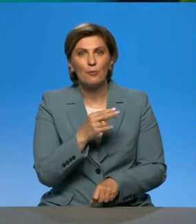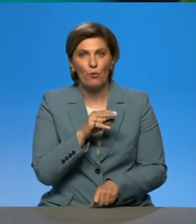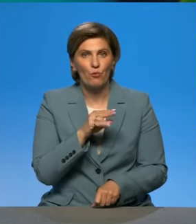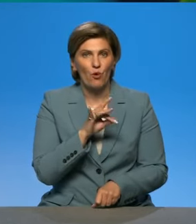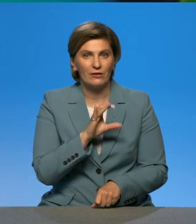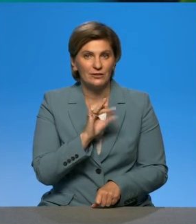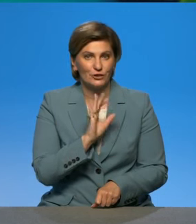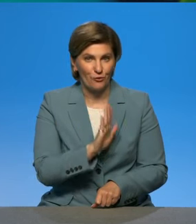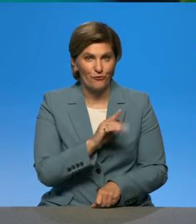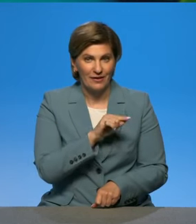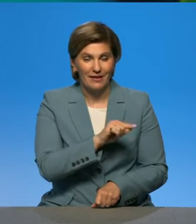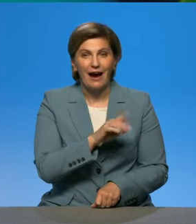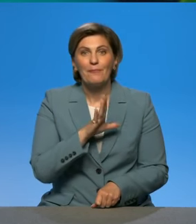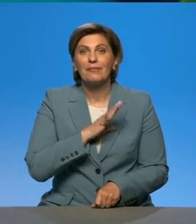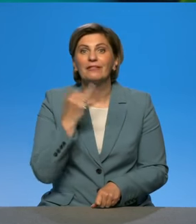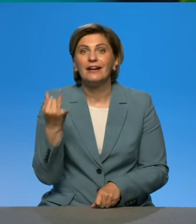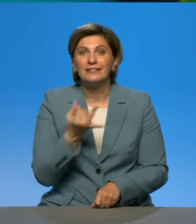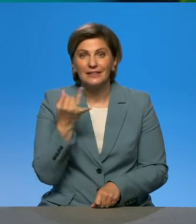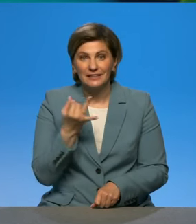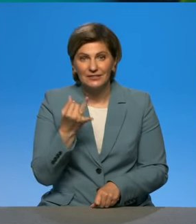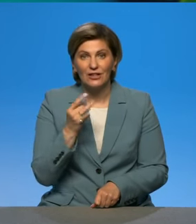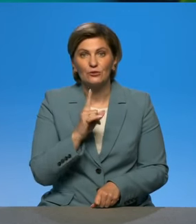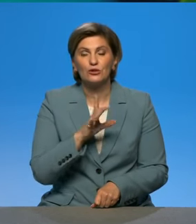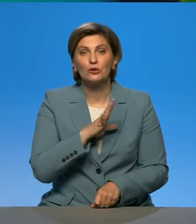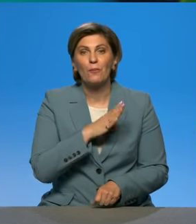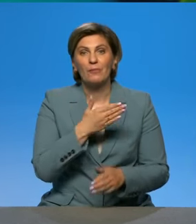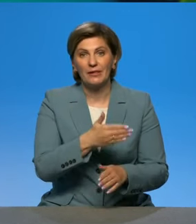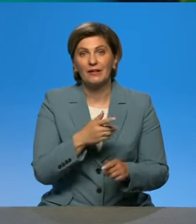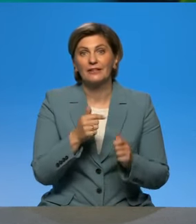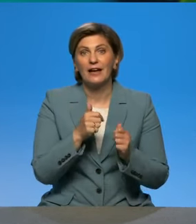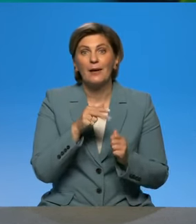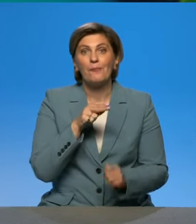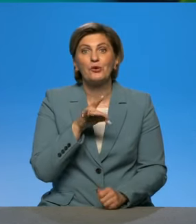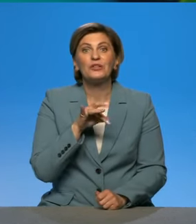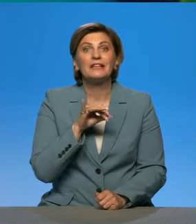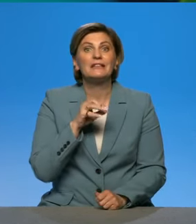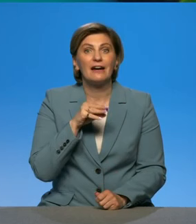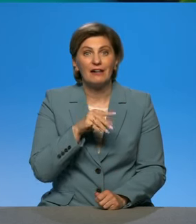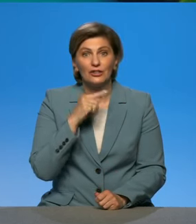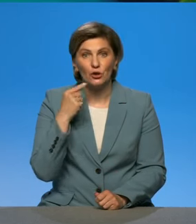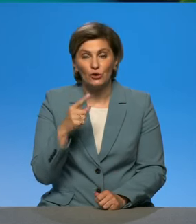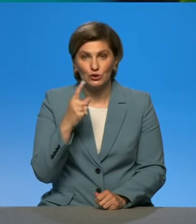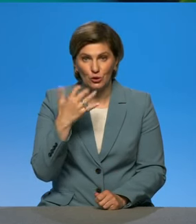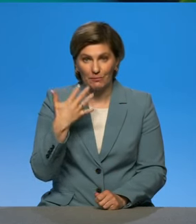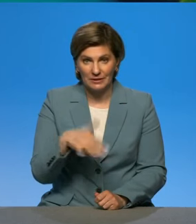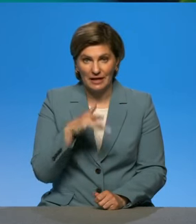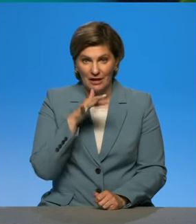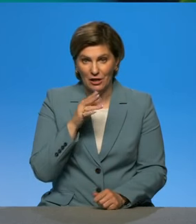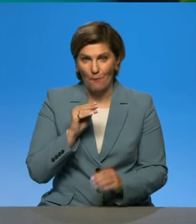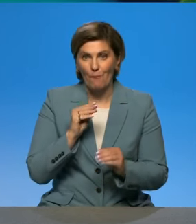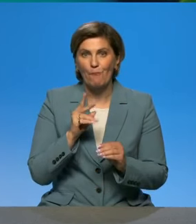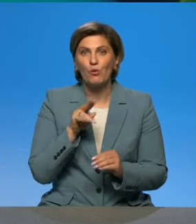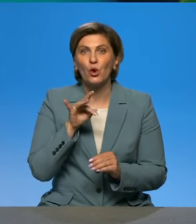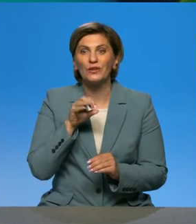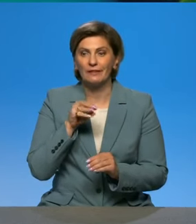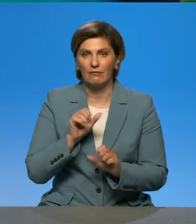ему было интересно, чтобы это было протекторатом России. Мы должны понимать, что протекторат 150 лет – это как защита, протект. Угу. Сейчас это в